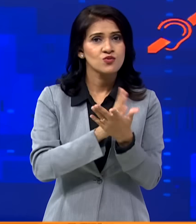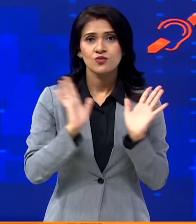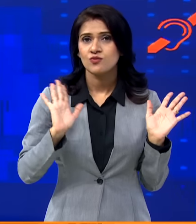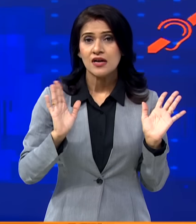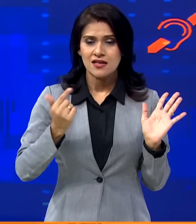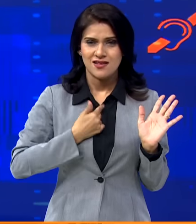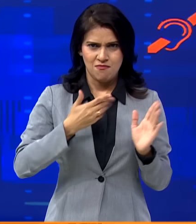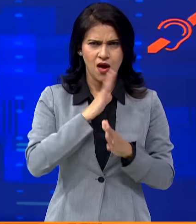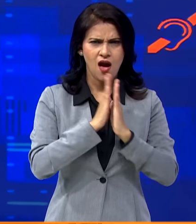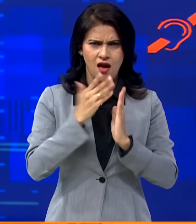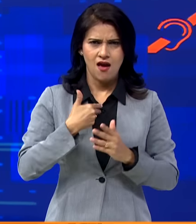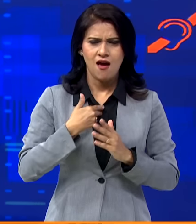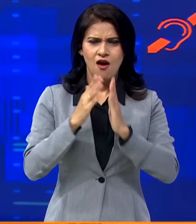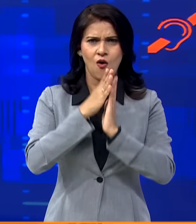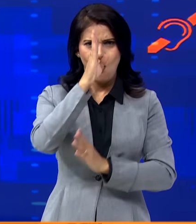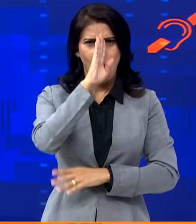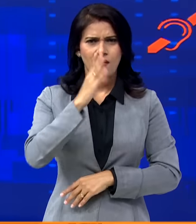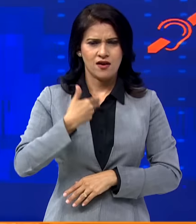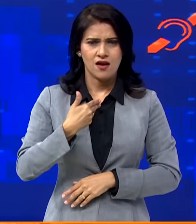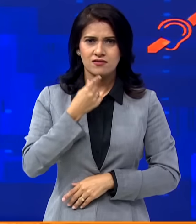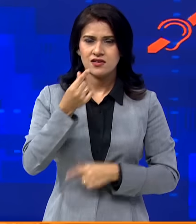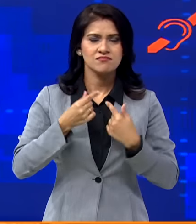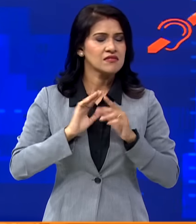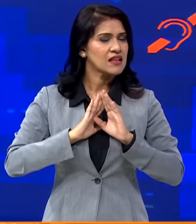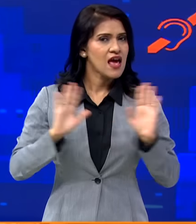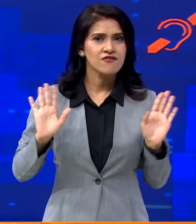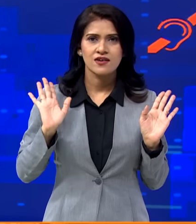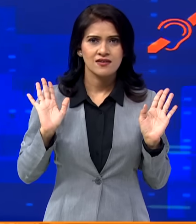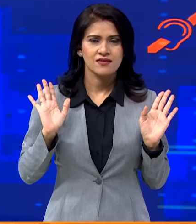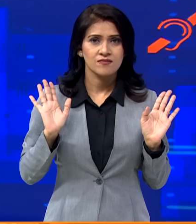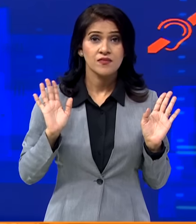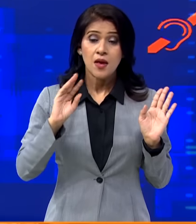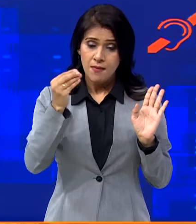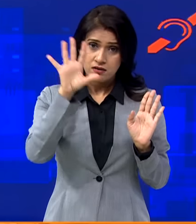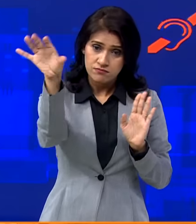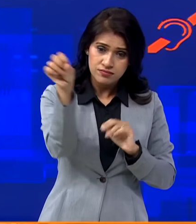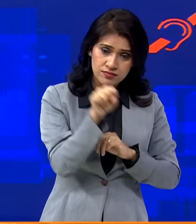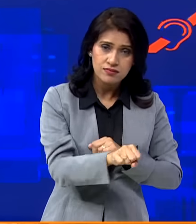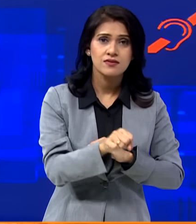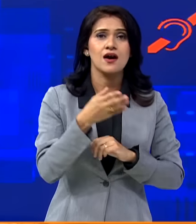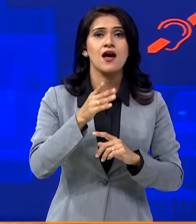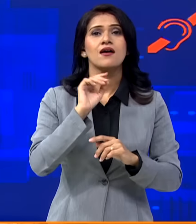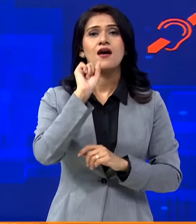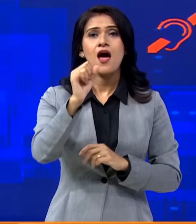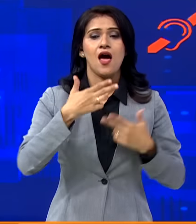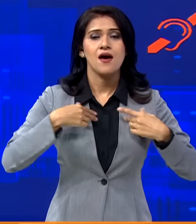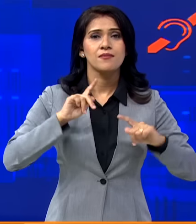चाहिए और उसको भी रजत शर्मा जी की अदालत में हाजिर होना